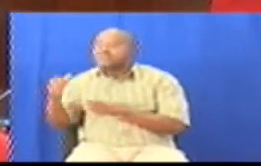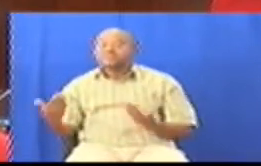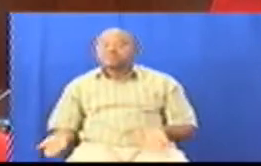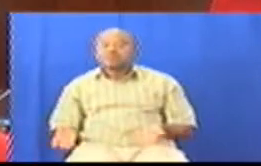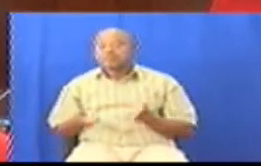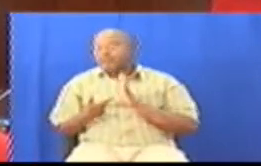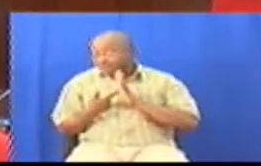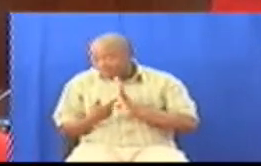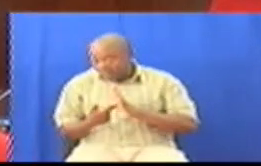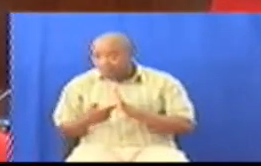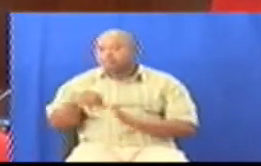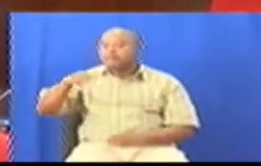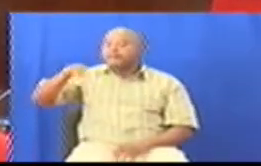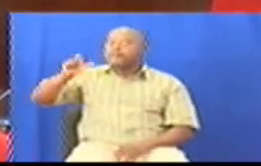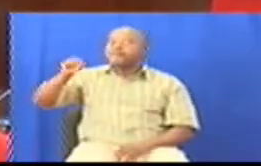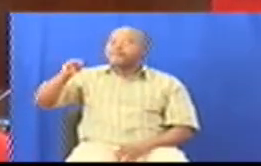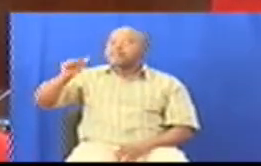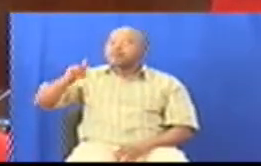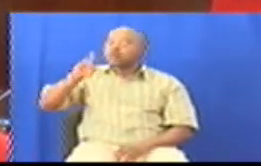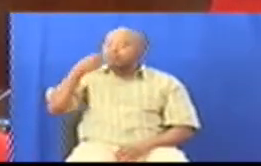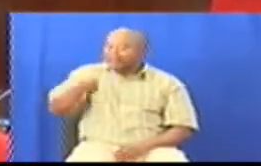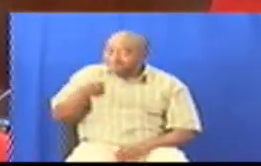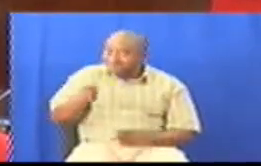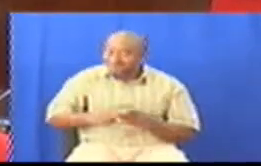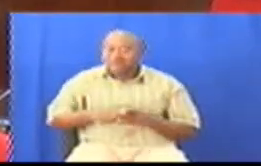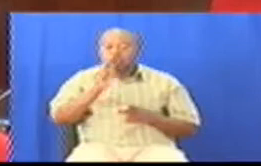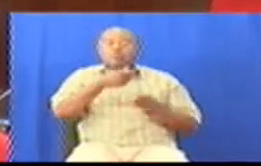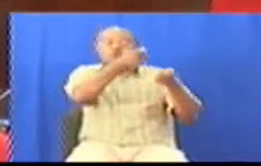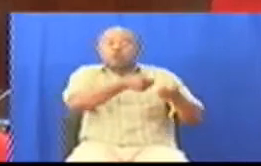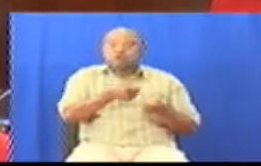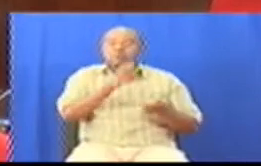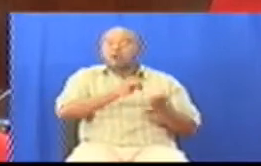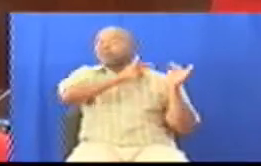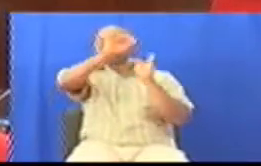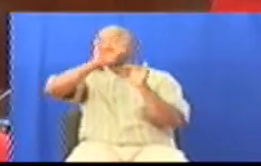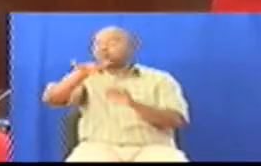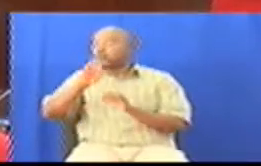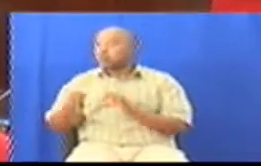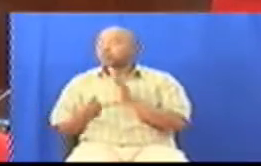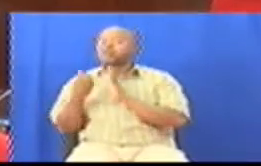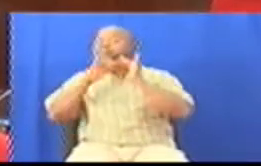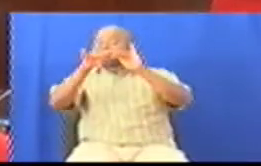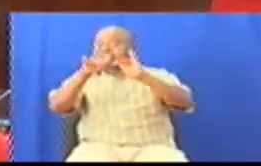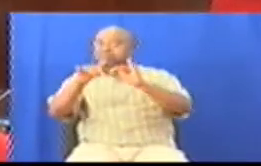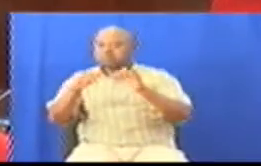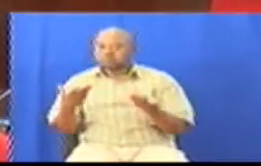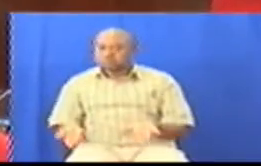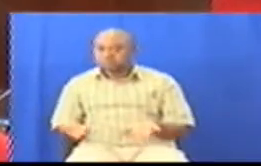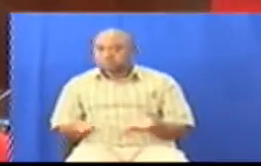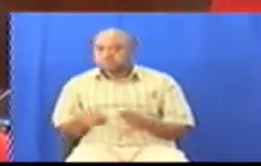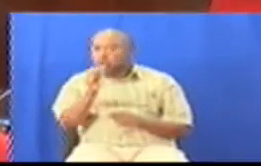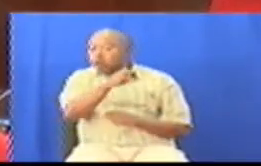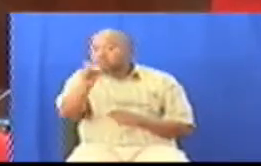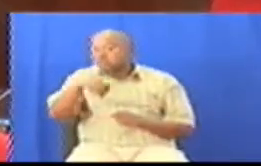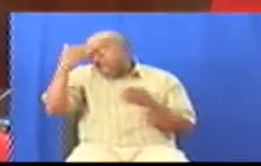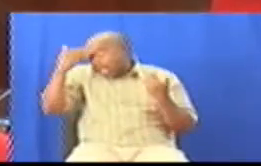kuna treni, kuna wakulima, kuna wafanyi biashara, wanatoka Dar es Salaam, wanatoka Tanzania nzima wanaenda kule, lakini wananchi wa kule